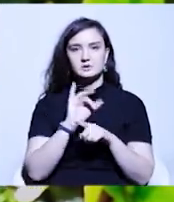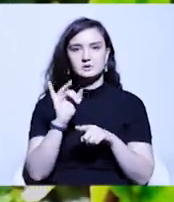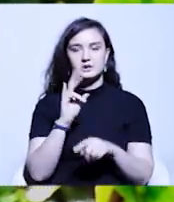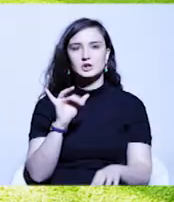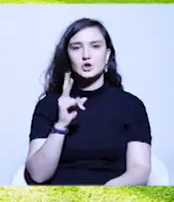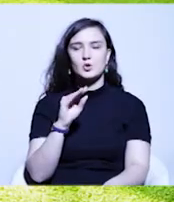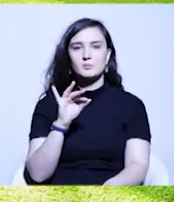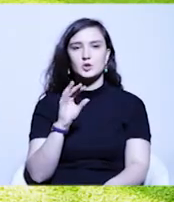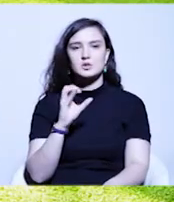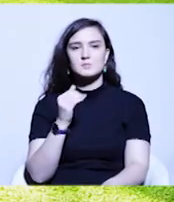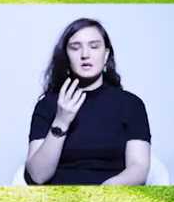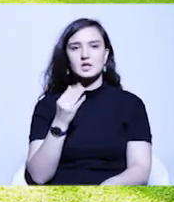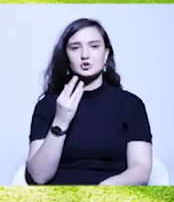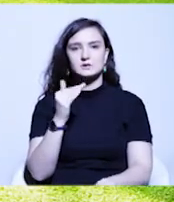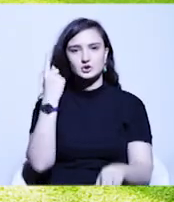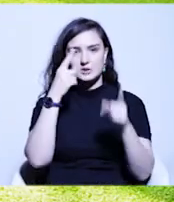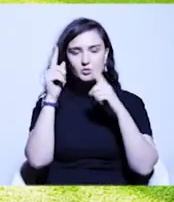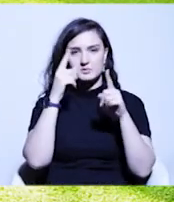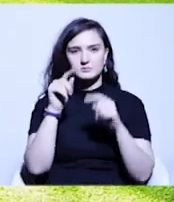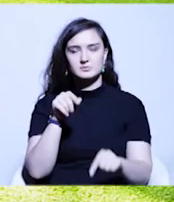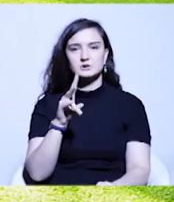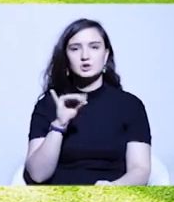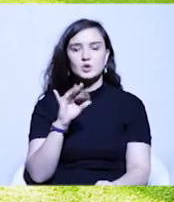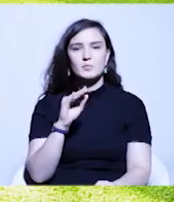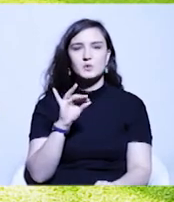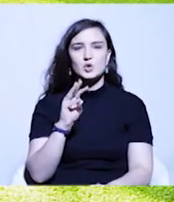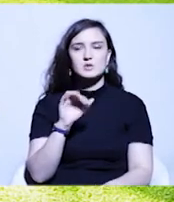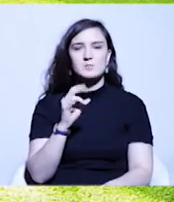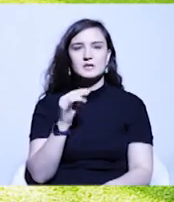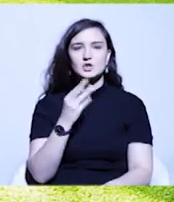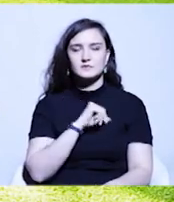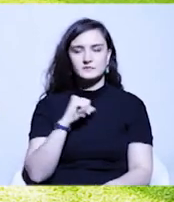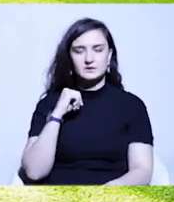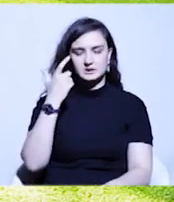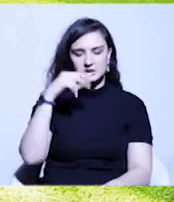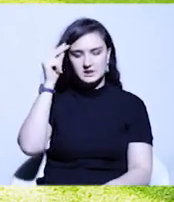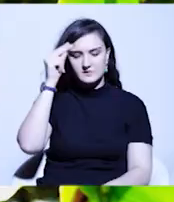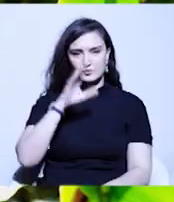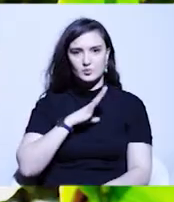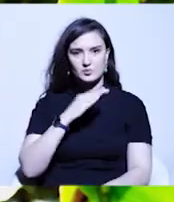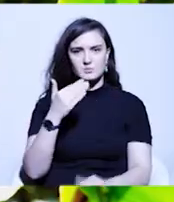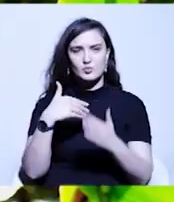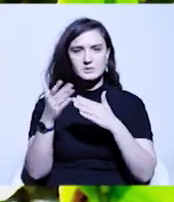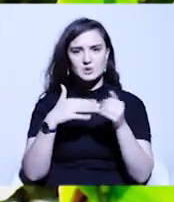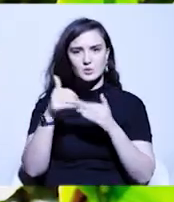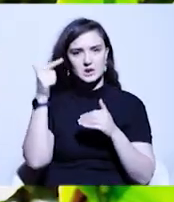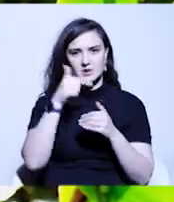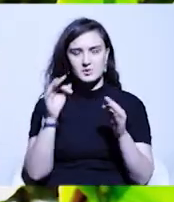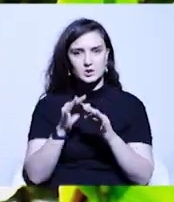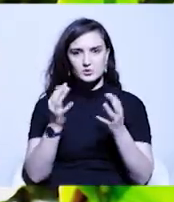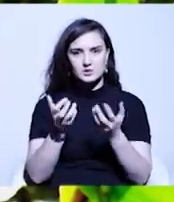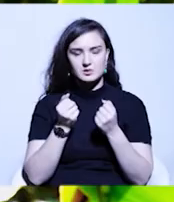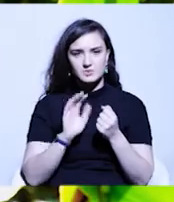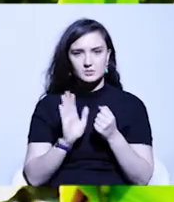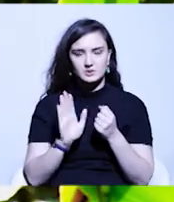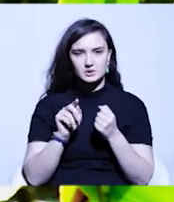ნიკო ფიროსმანაშვილის შემოქმედება. მოგეხსენებათ, ნიკო ფიროსმანაშვილი თვითნასწავლი მხატვარი იყო, მას პროფესიული განათლება არასდროს არ